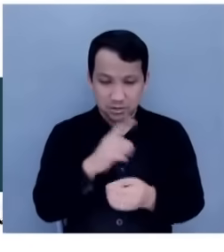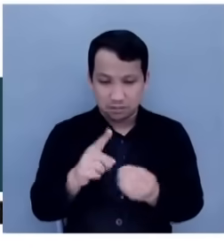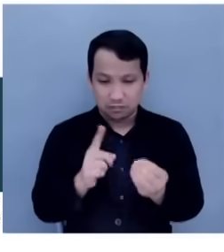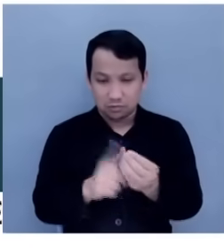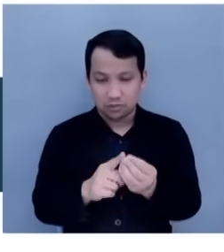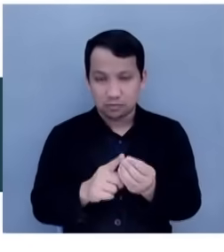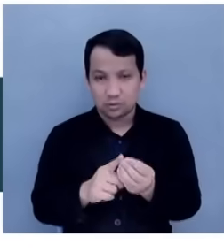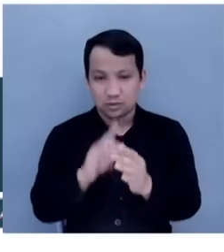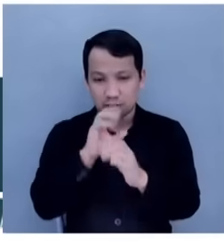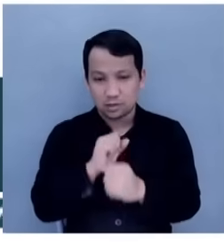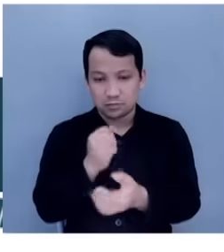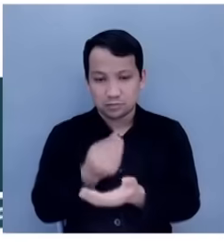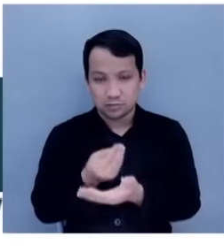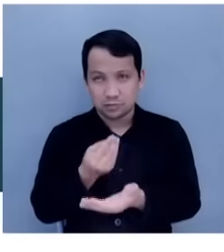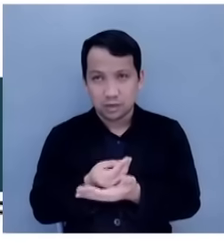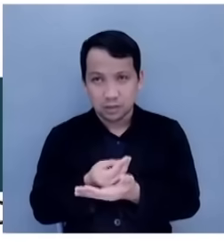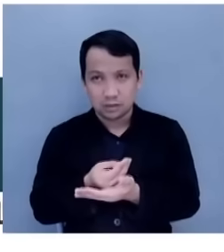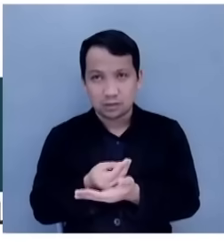confidential fund na